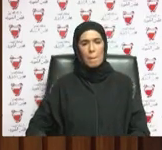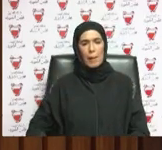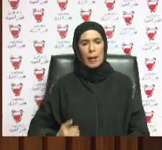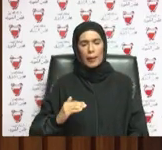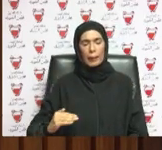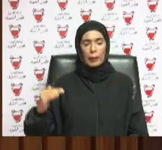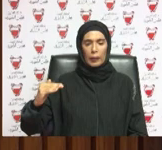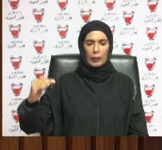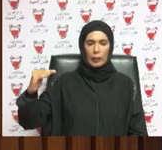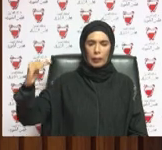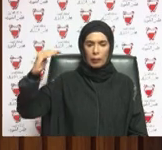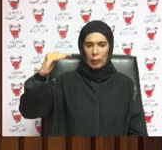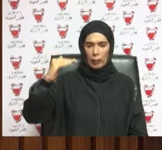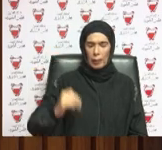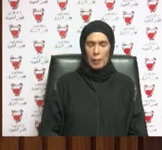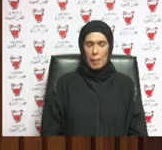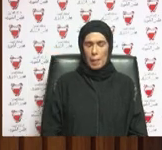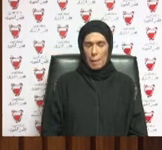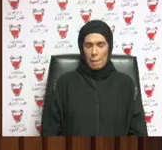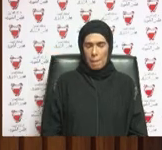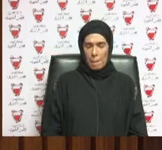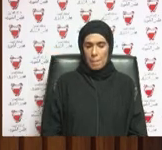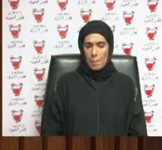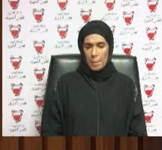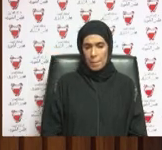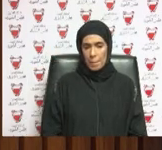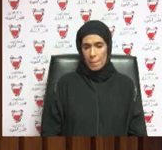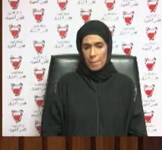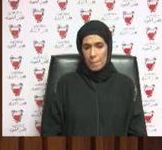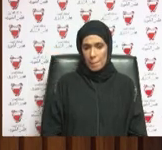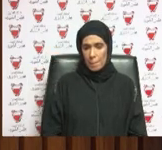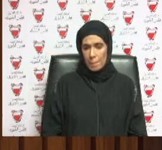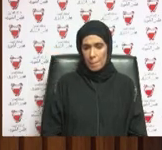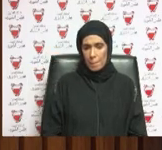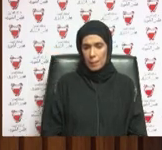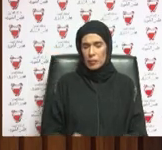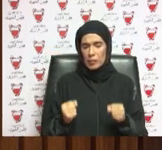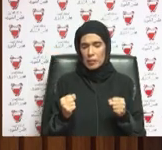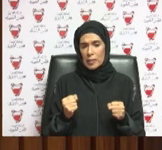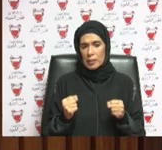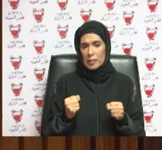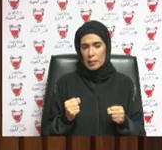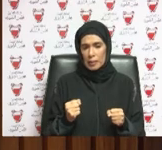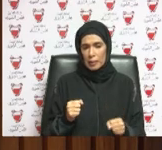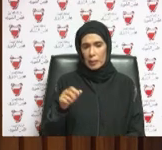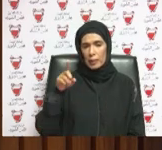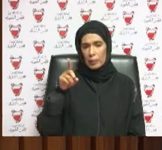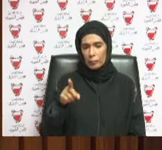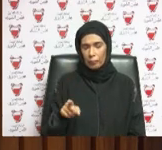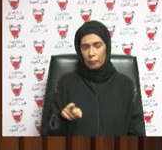تقدمها بين الدول. يعني صعب جدا الواحد اليوم